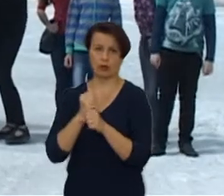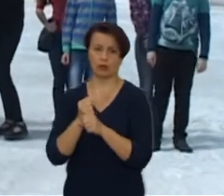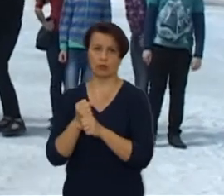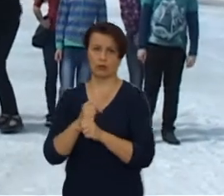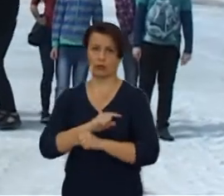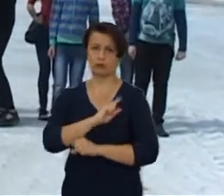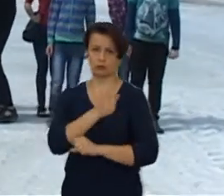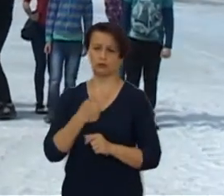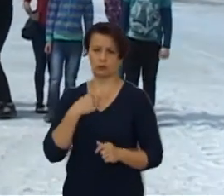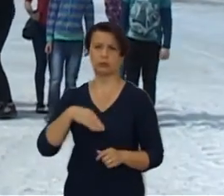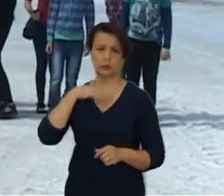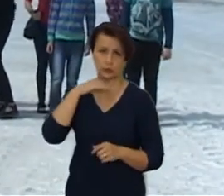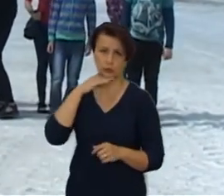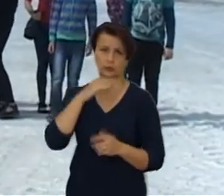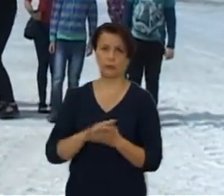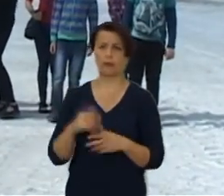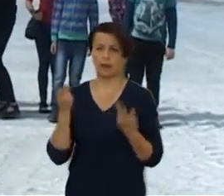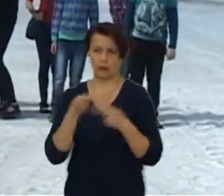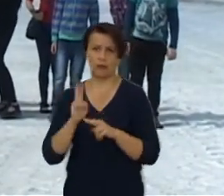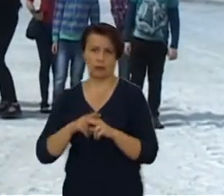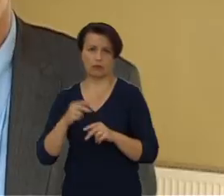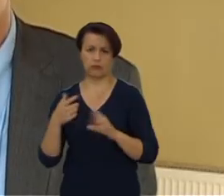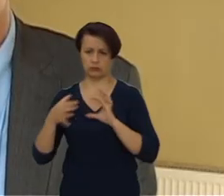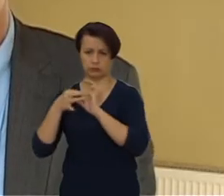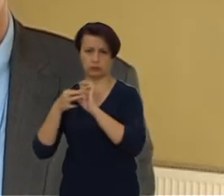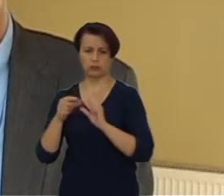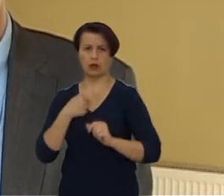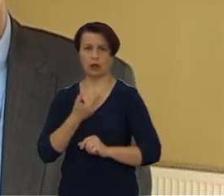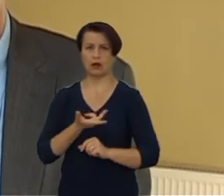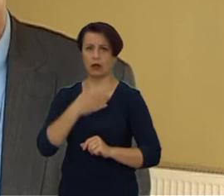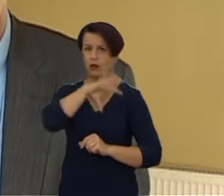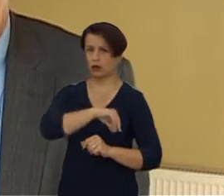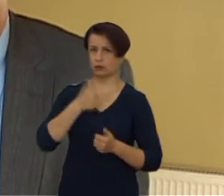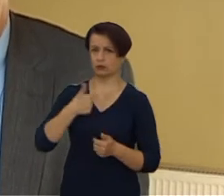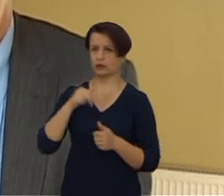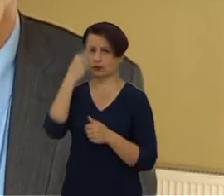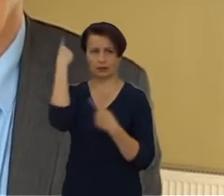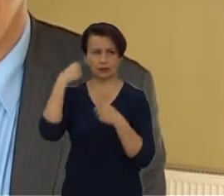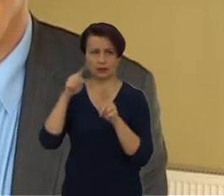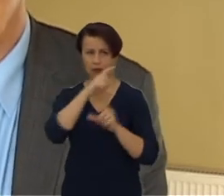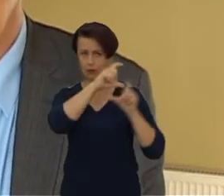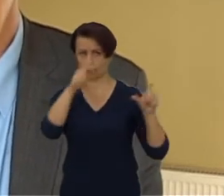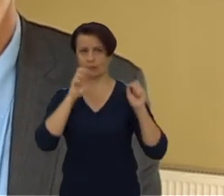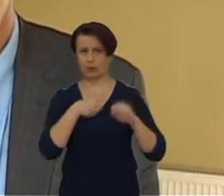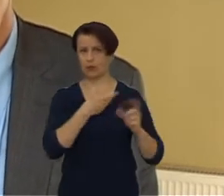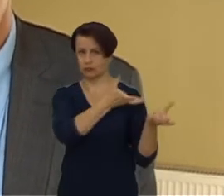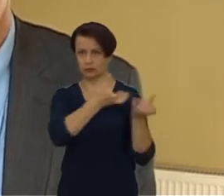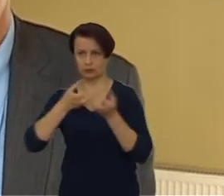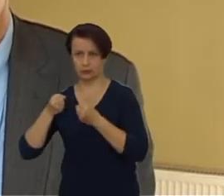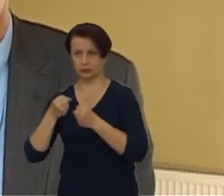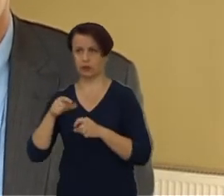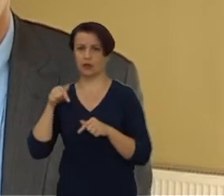poreikis darbo jėgos mūsų patenkintas. Na, matytai susiję ir su pakankamai aukštais atlyginimais. Mes galime prisitraukti žmogų iš kitos